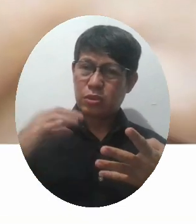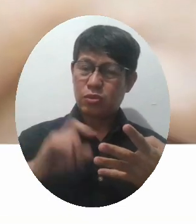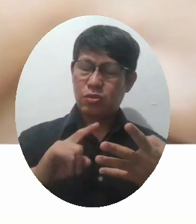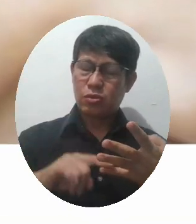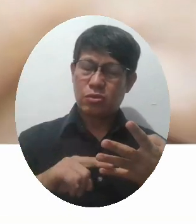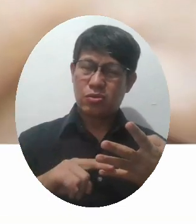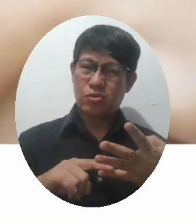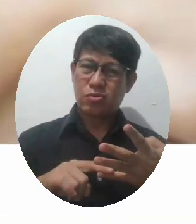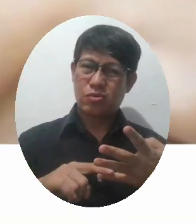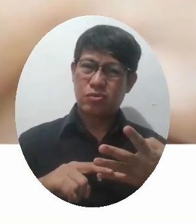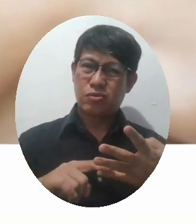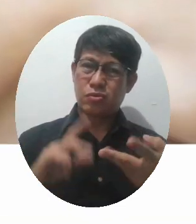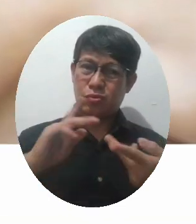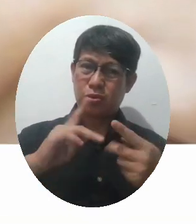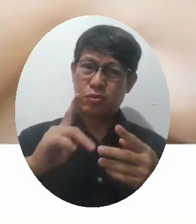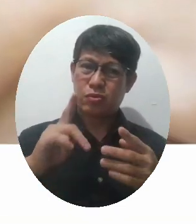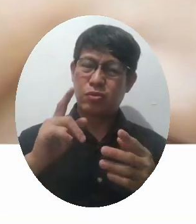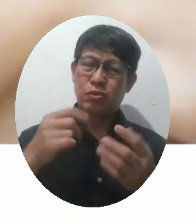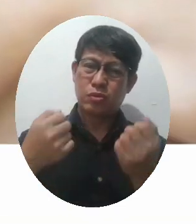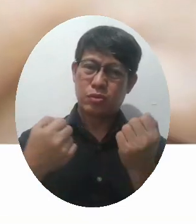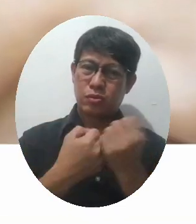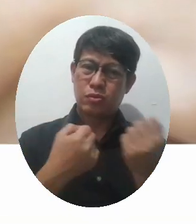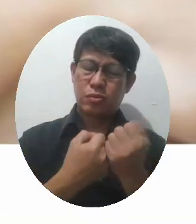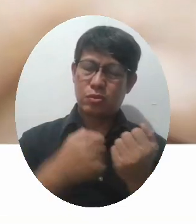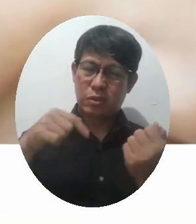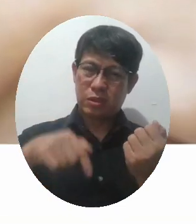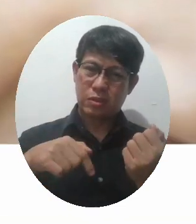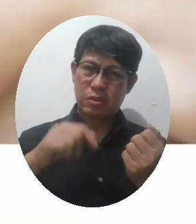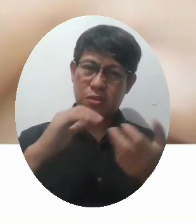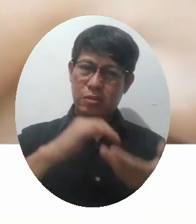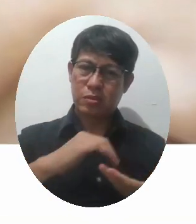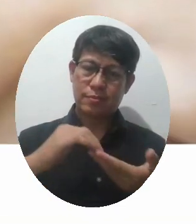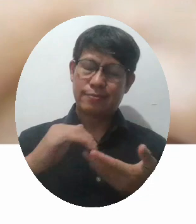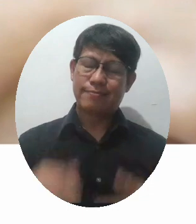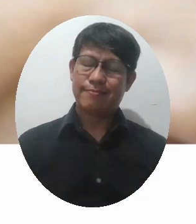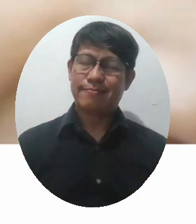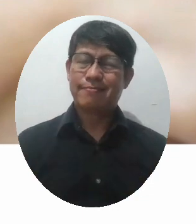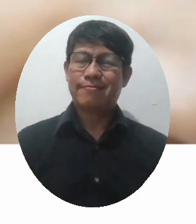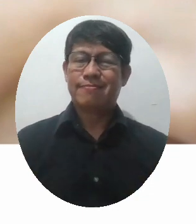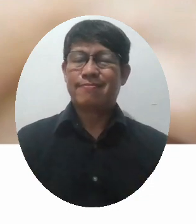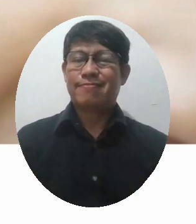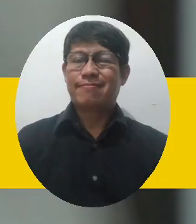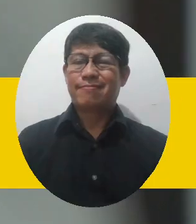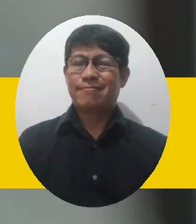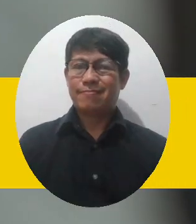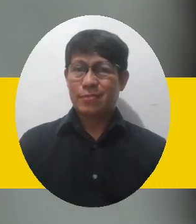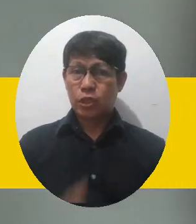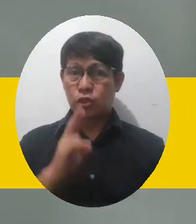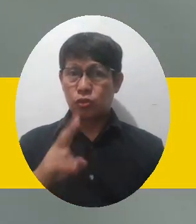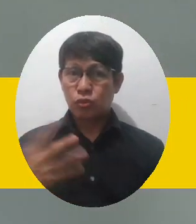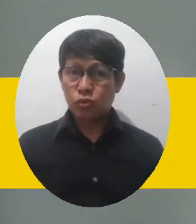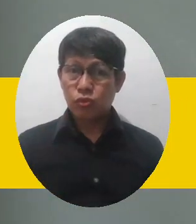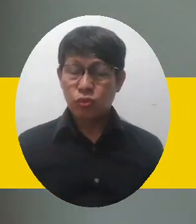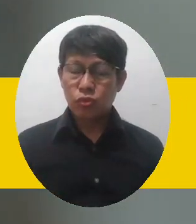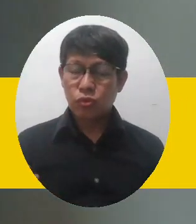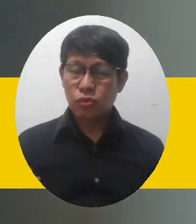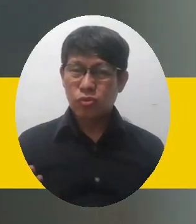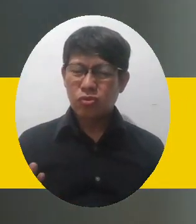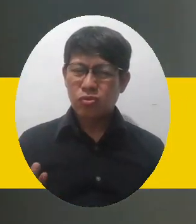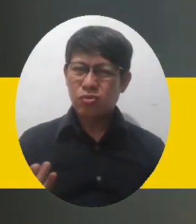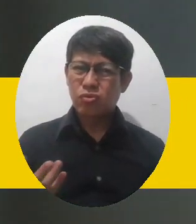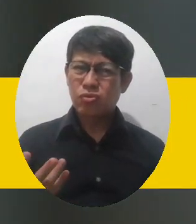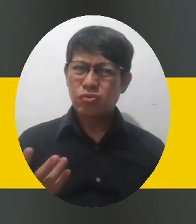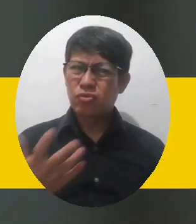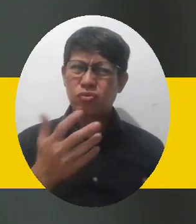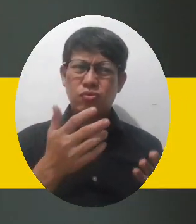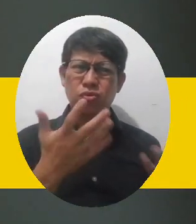in kind, volunteer, o partner or sponsor with Kapwa Ko Mahal Ko. At para makasiguro kayo na